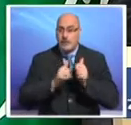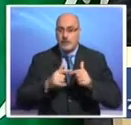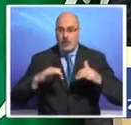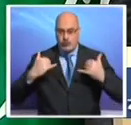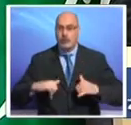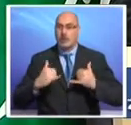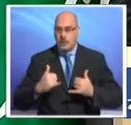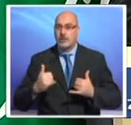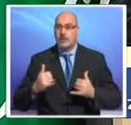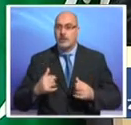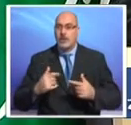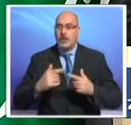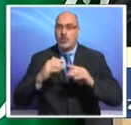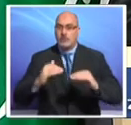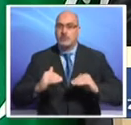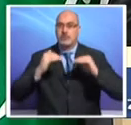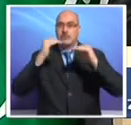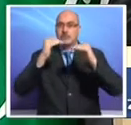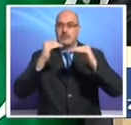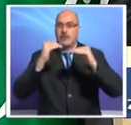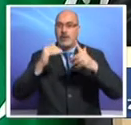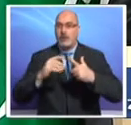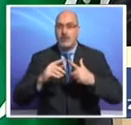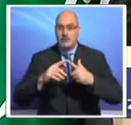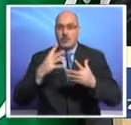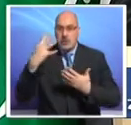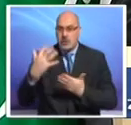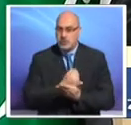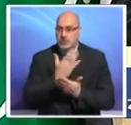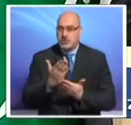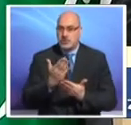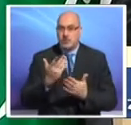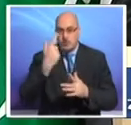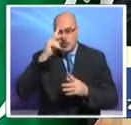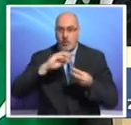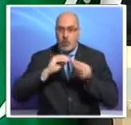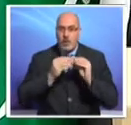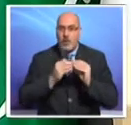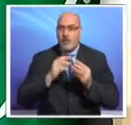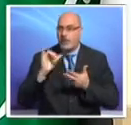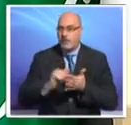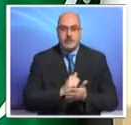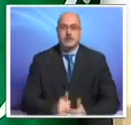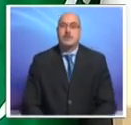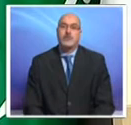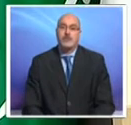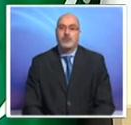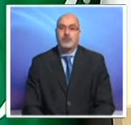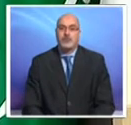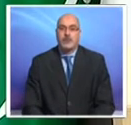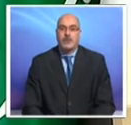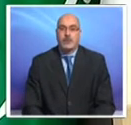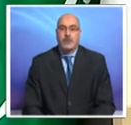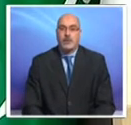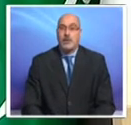الجزائر أن تبلغ في الميدان نجاعة في معالجة مثل هذه الظواهر، ولعل